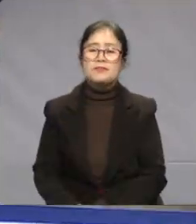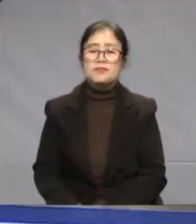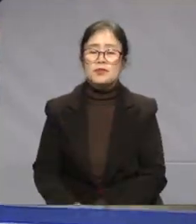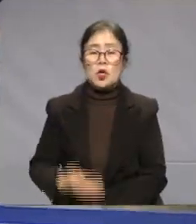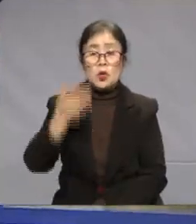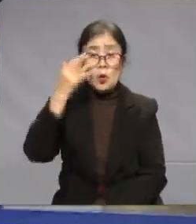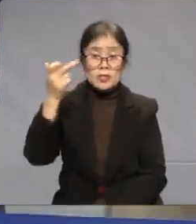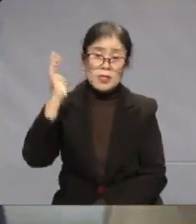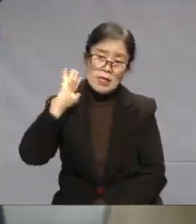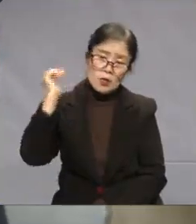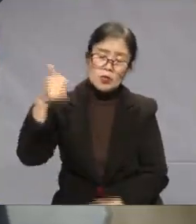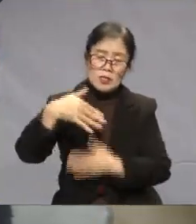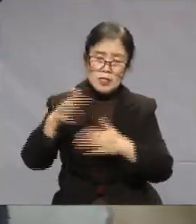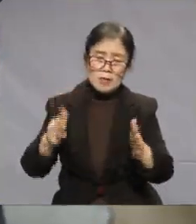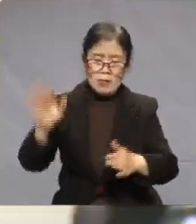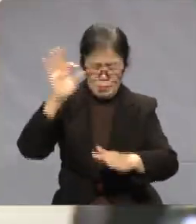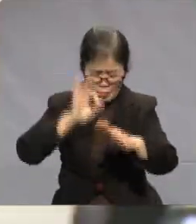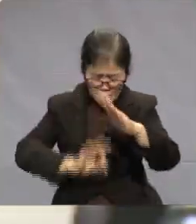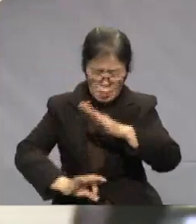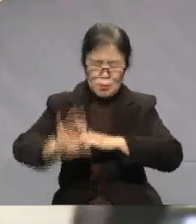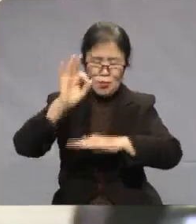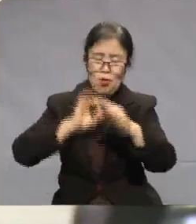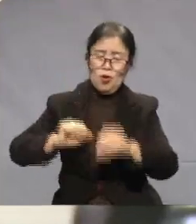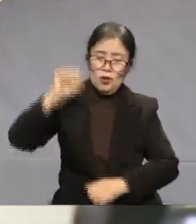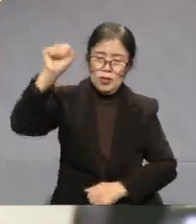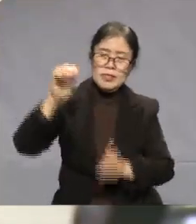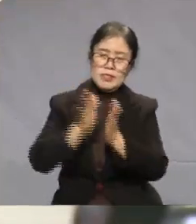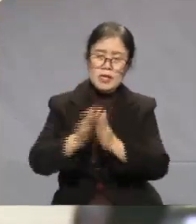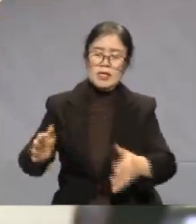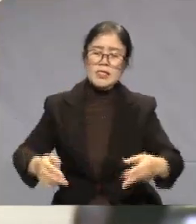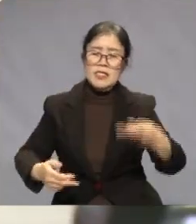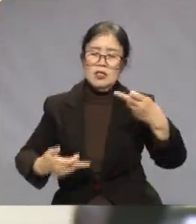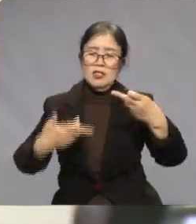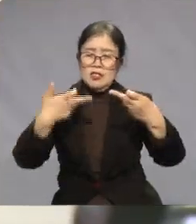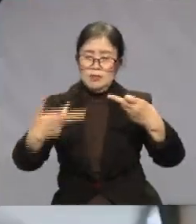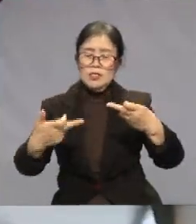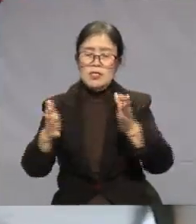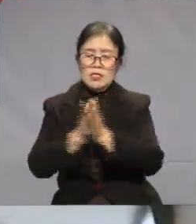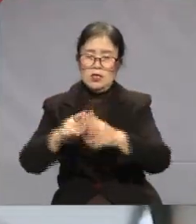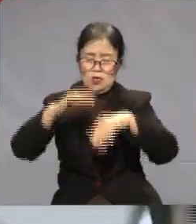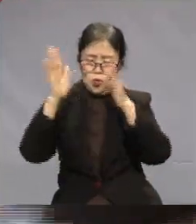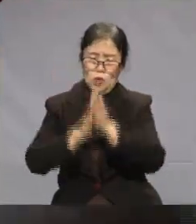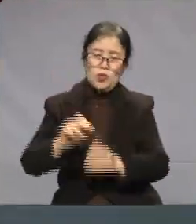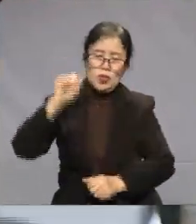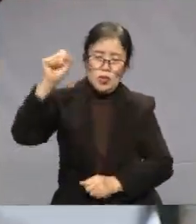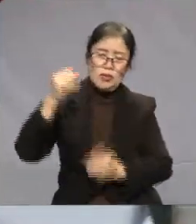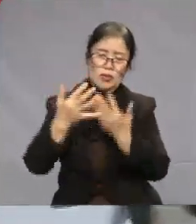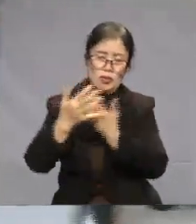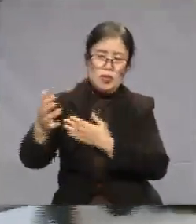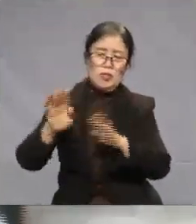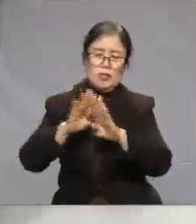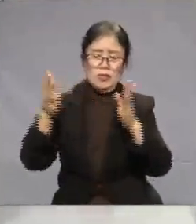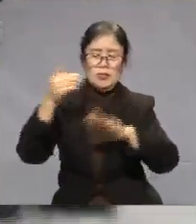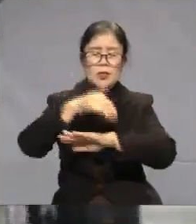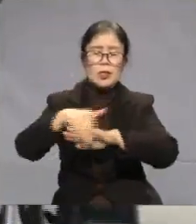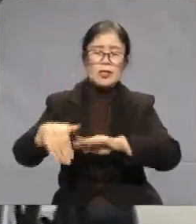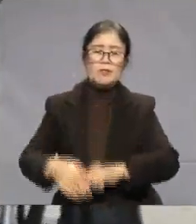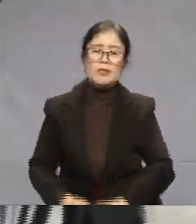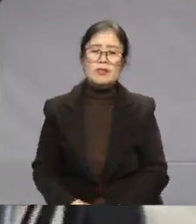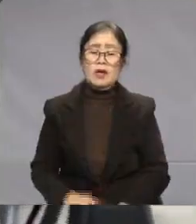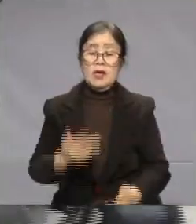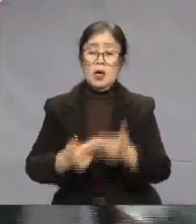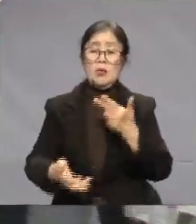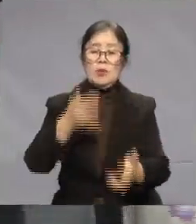용산 대통령 실합 철야 시위를 시작으로 17일에는 전국 의사 총궐기 대회를 가질 계획입니다 이필수